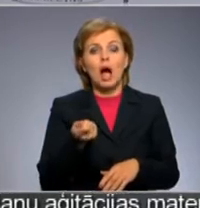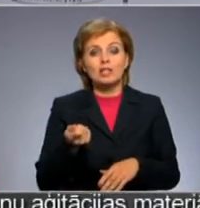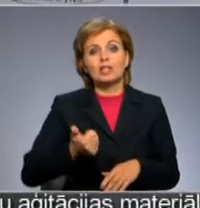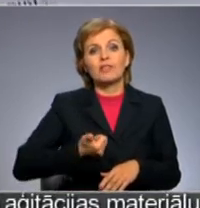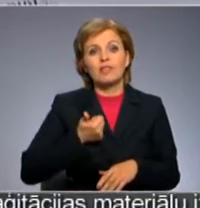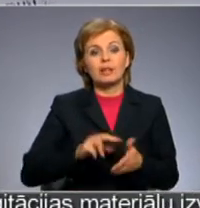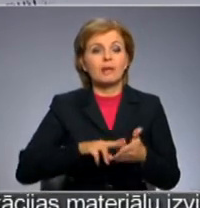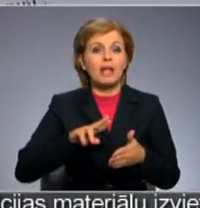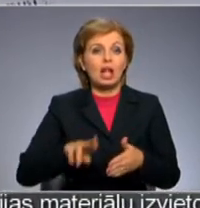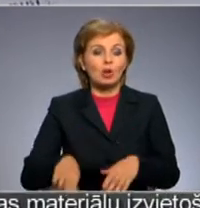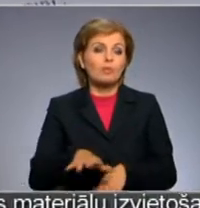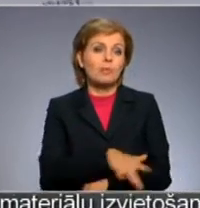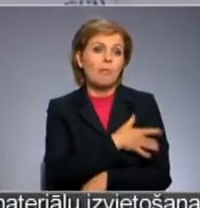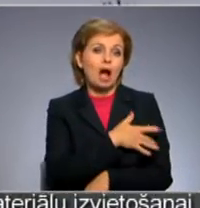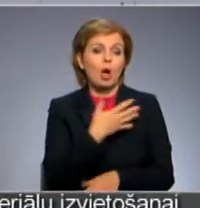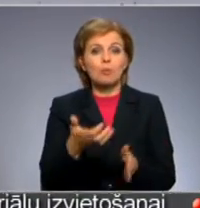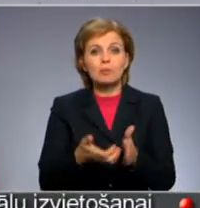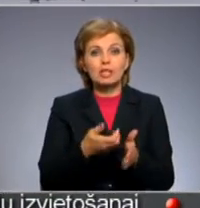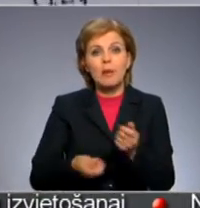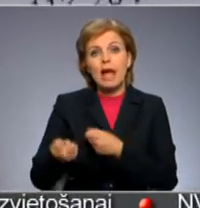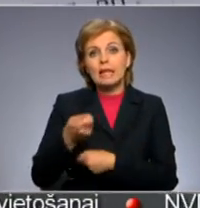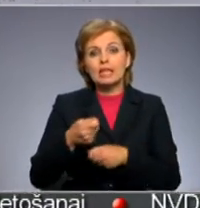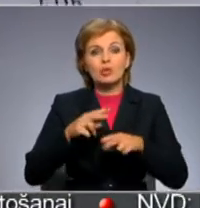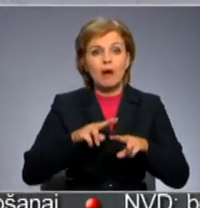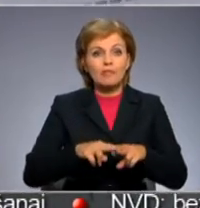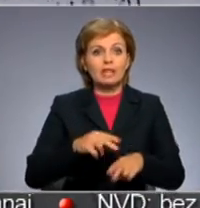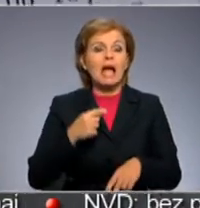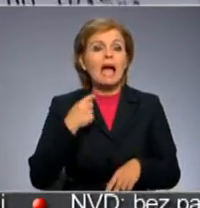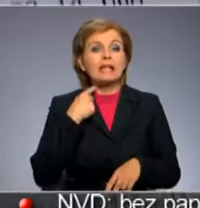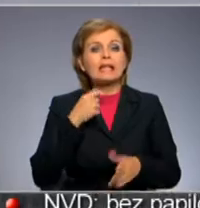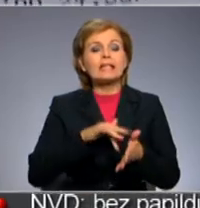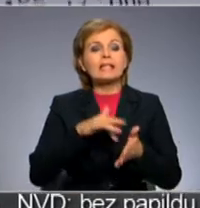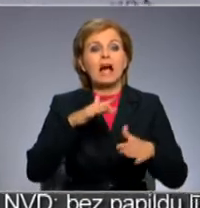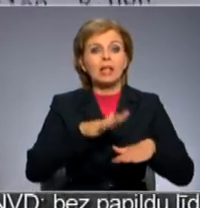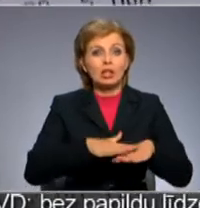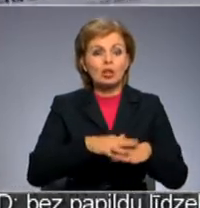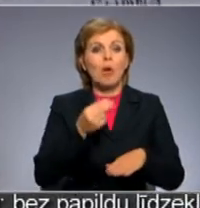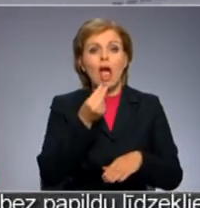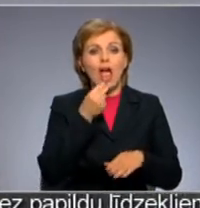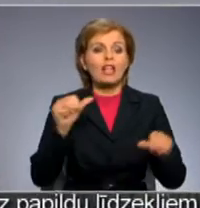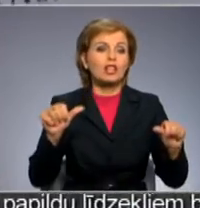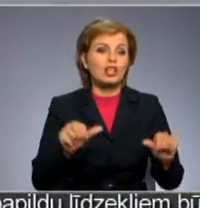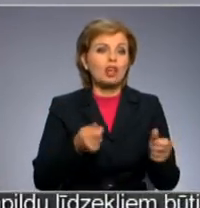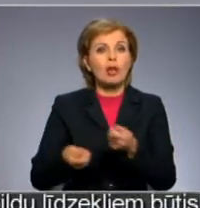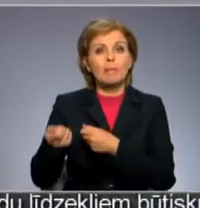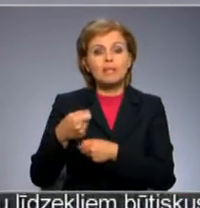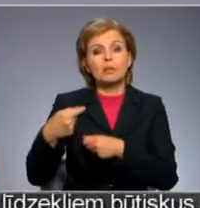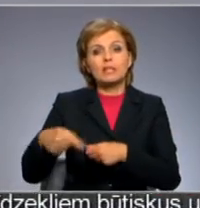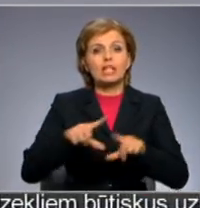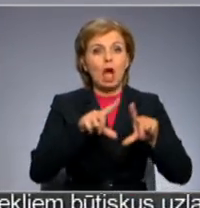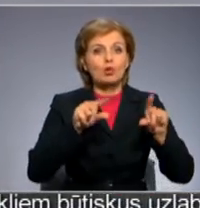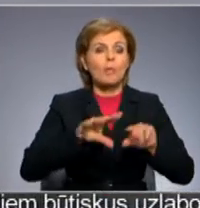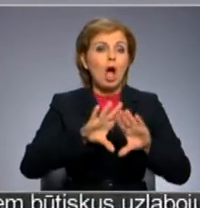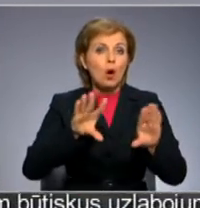firmu nelikumīgos pakalpojumus izmantoja tirdzniecības vietas Rīgas centrāla tirgu, ēdināšanas biznesu un citu uzņēmumu.